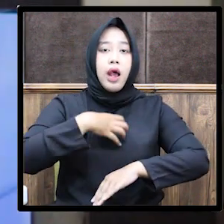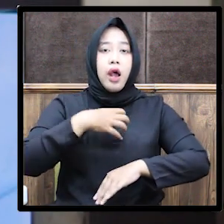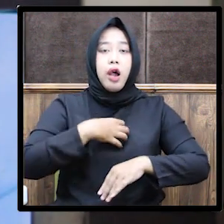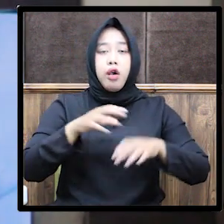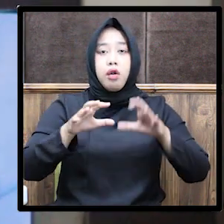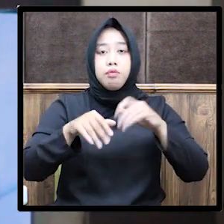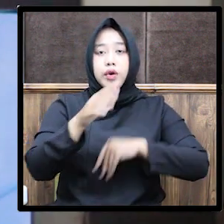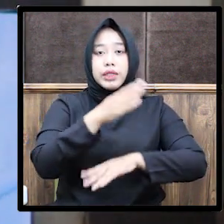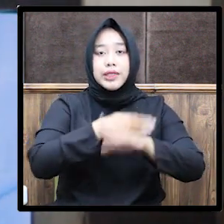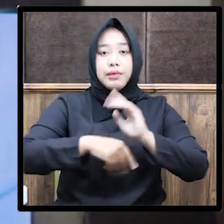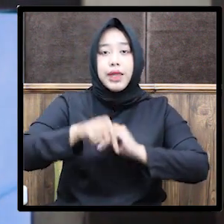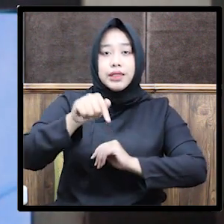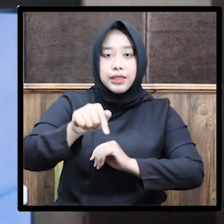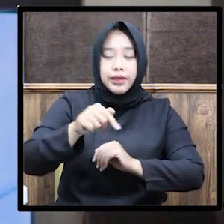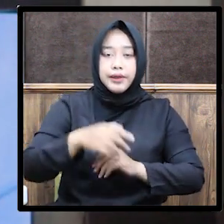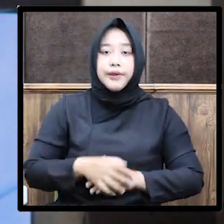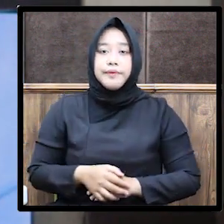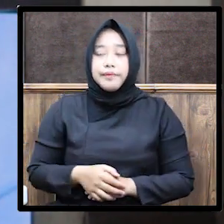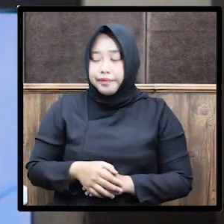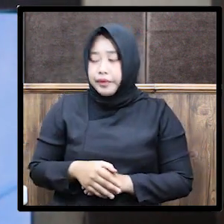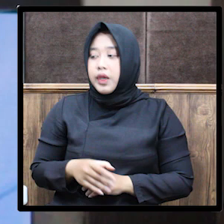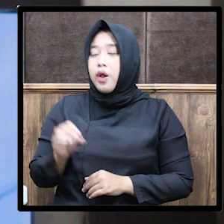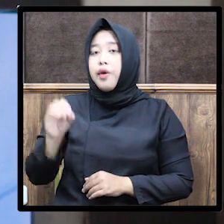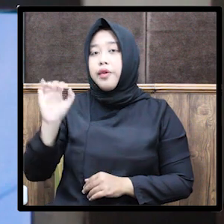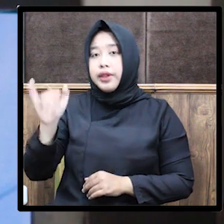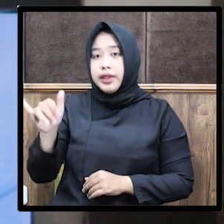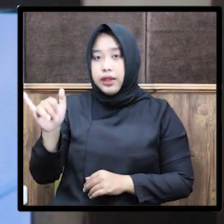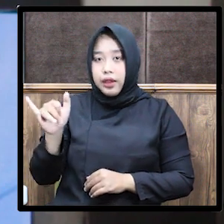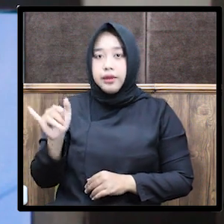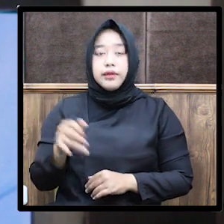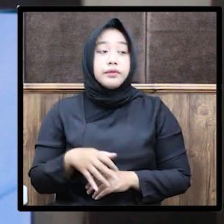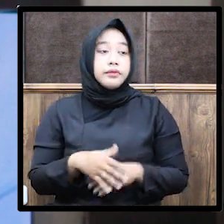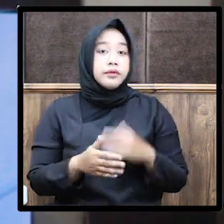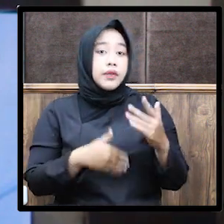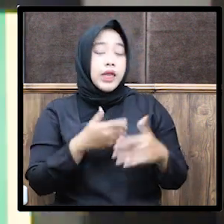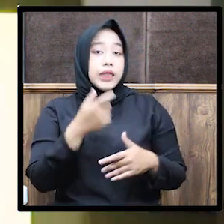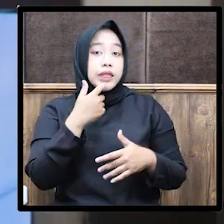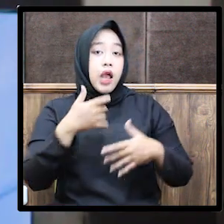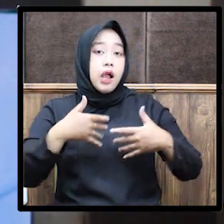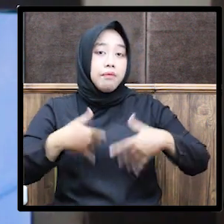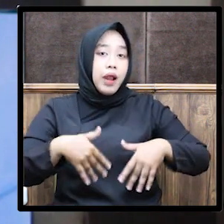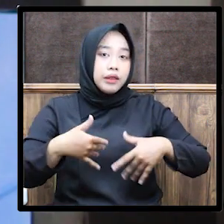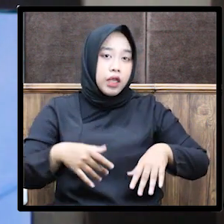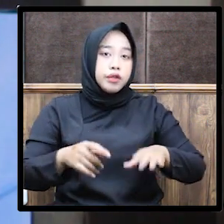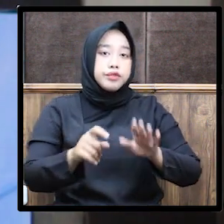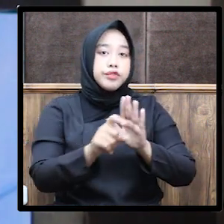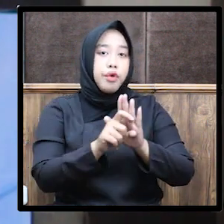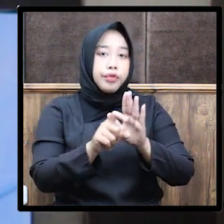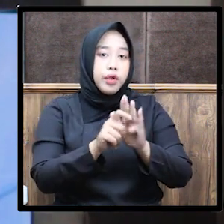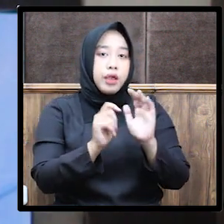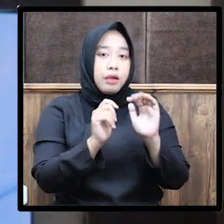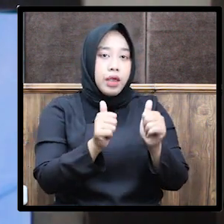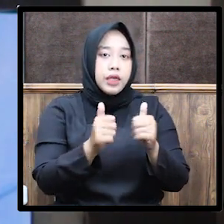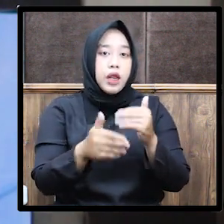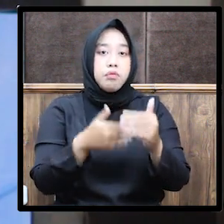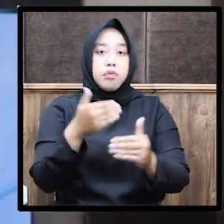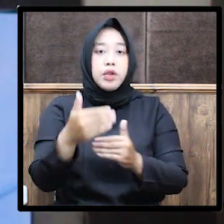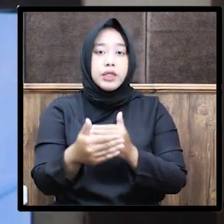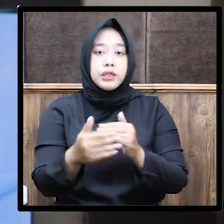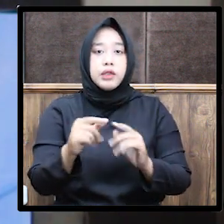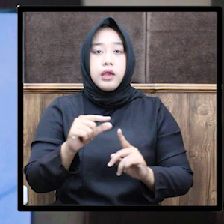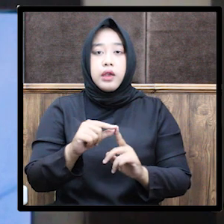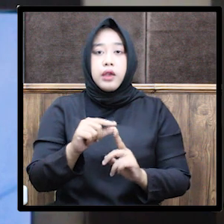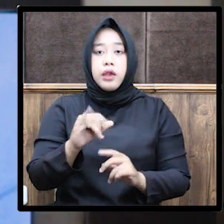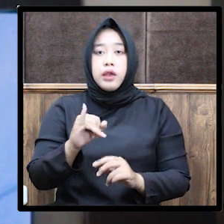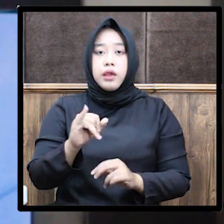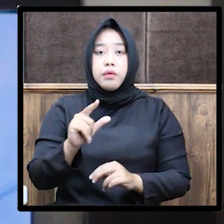ini Bu Rani? Iya. Memang kemudian kalau praktek baik di proses pilkada ya, yang kita lakukan,